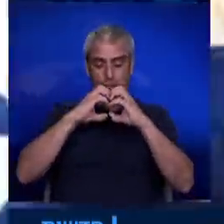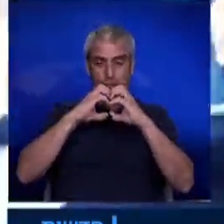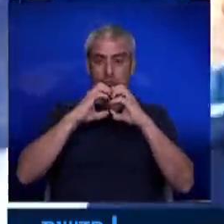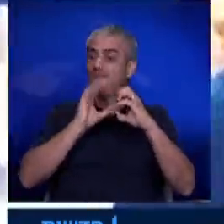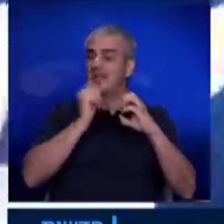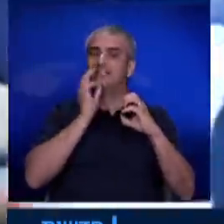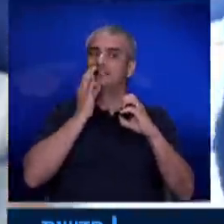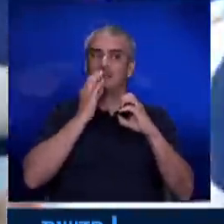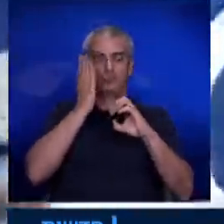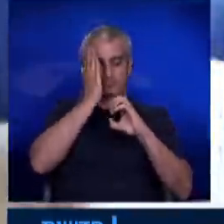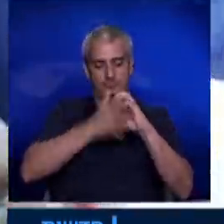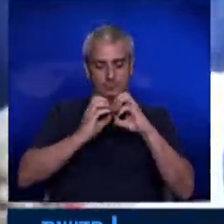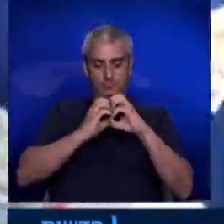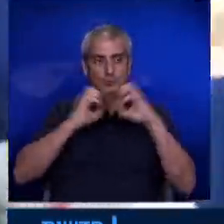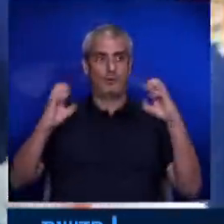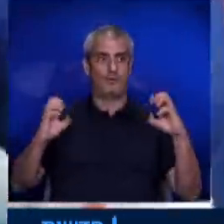שהופרדו.